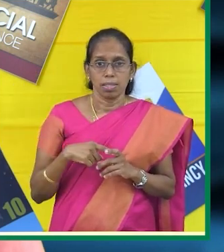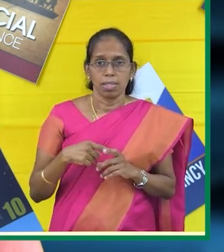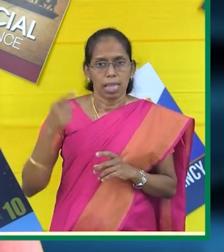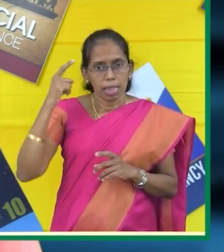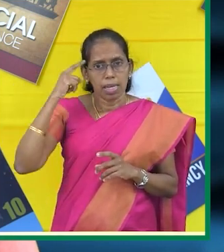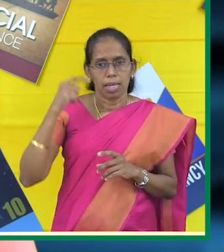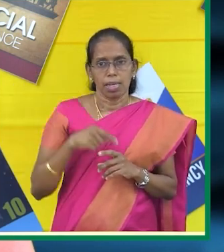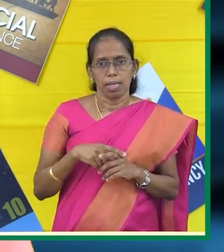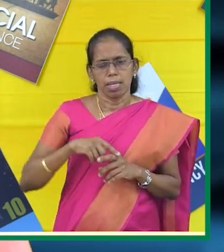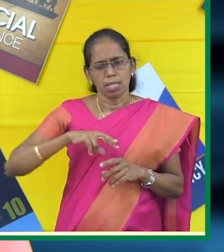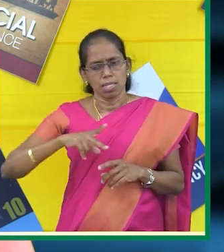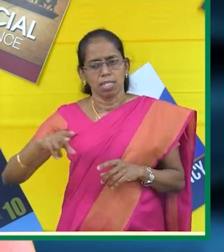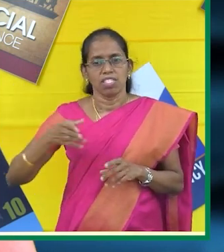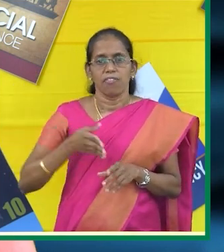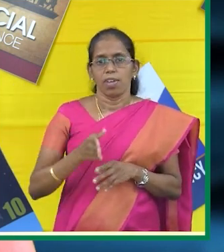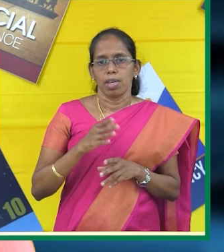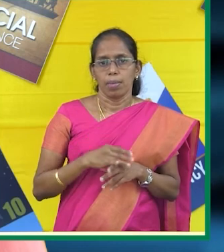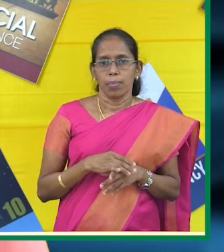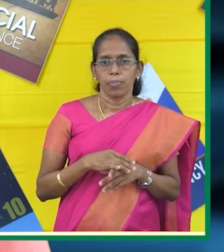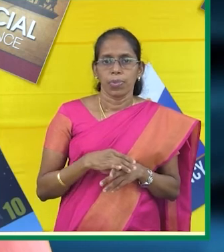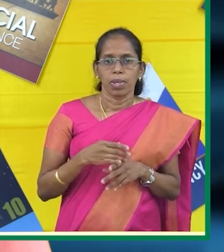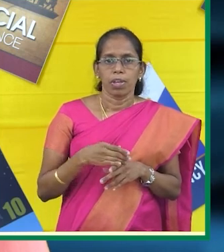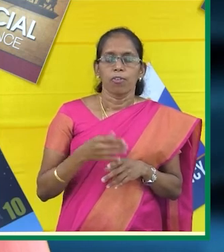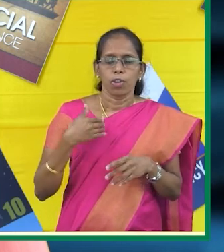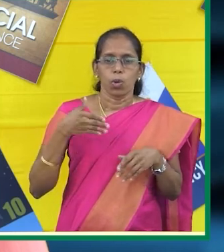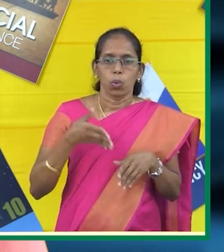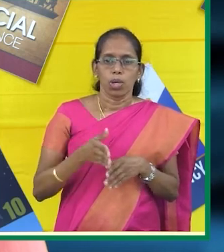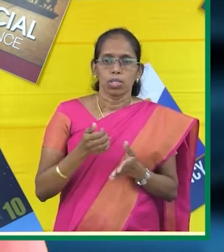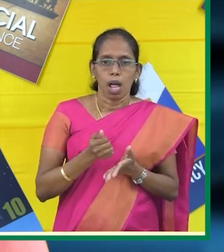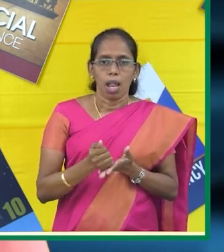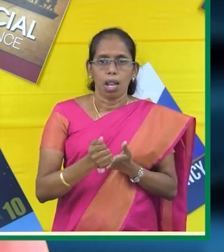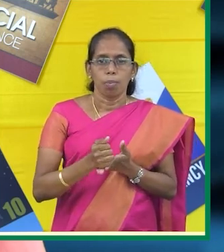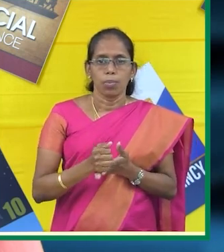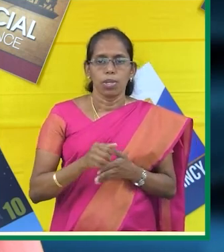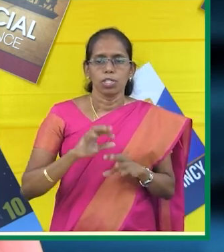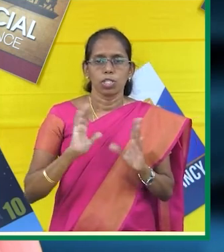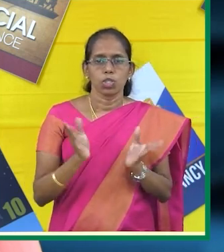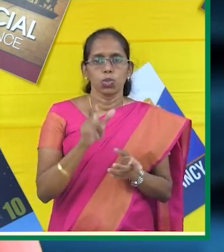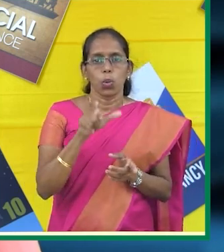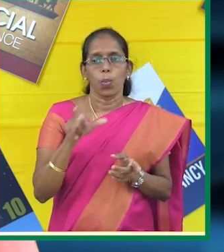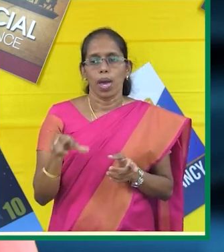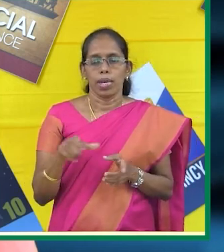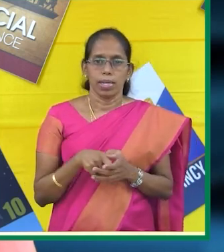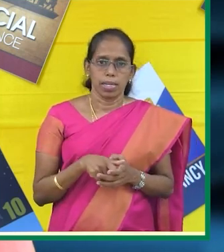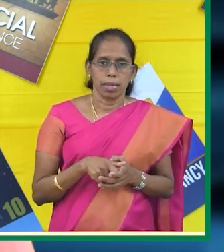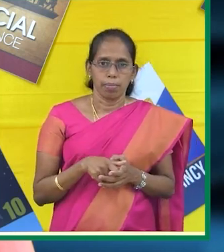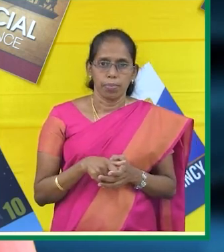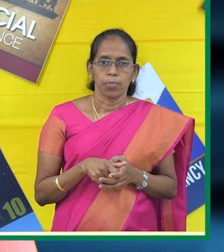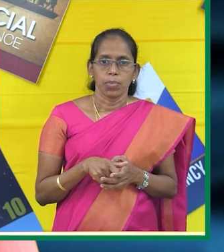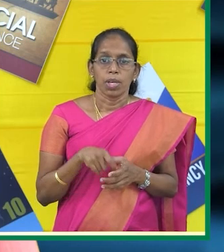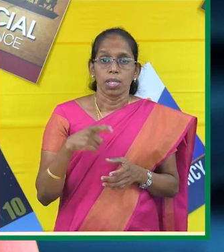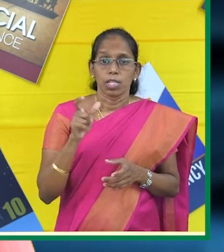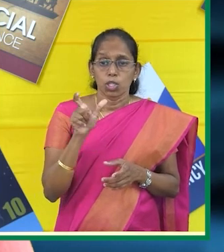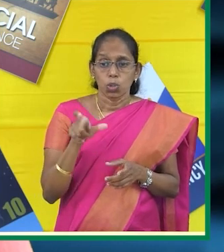think in such a way that we are going to help this humanity so that the humanity